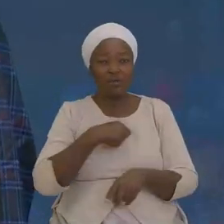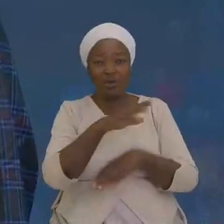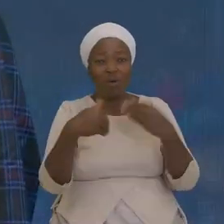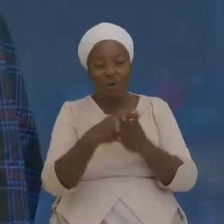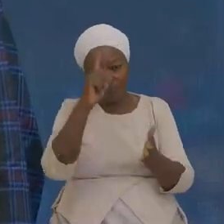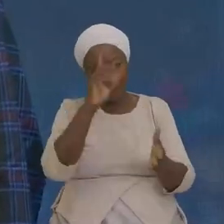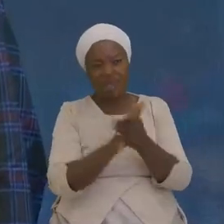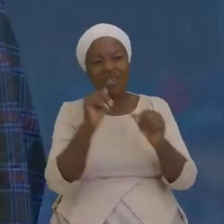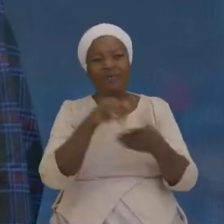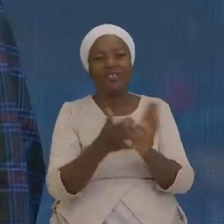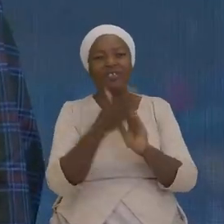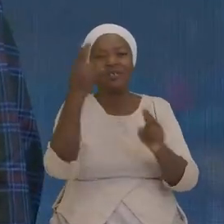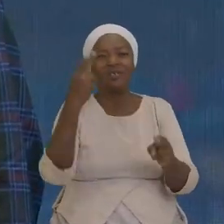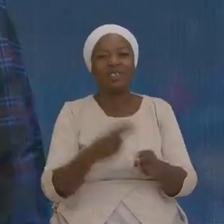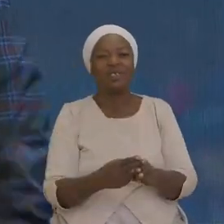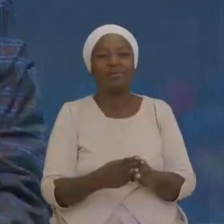nous croyons tous.